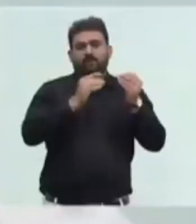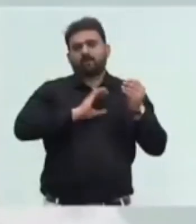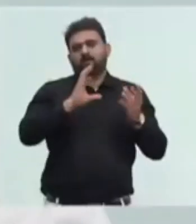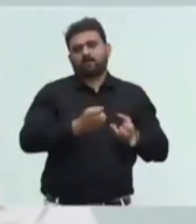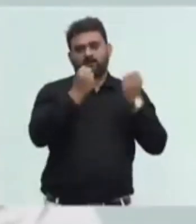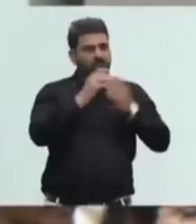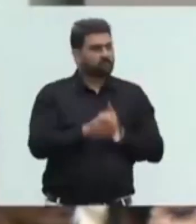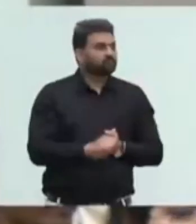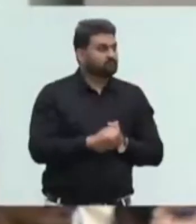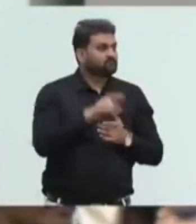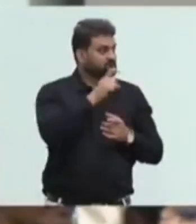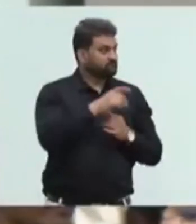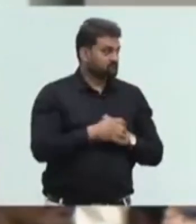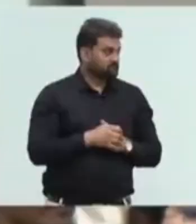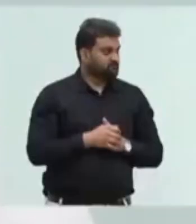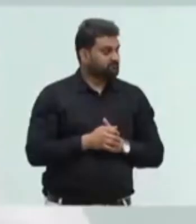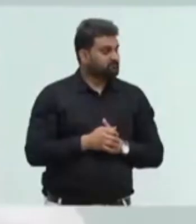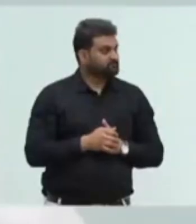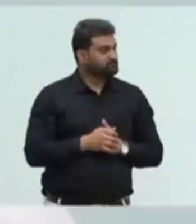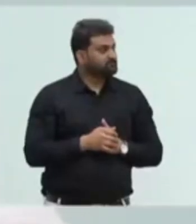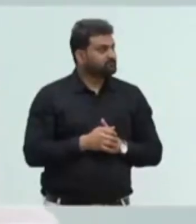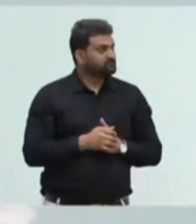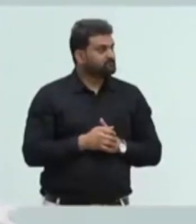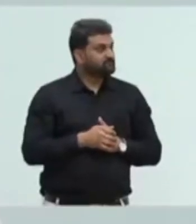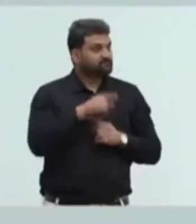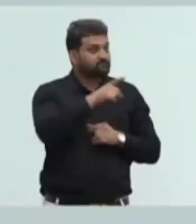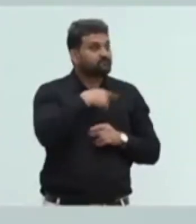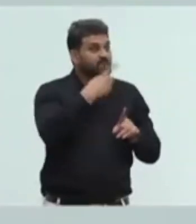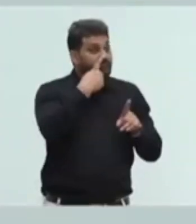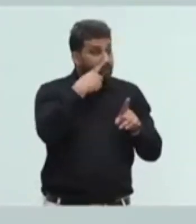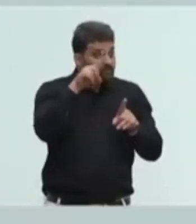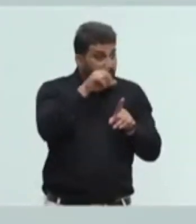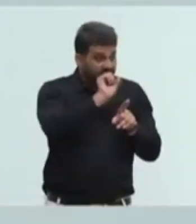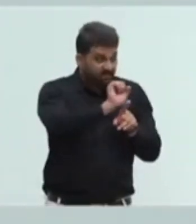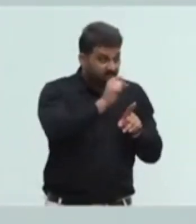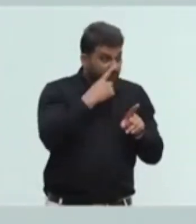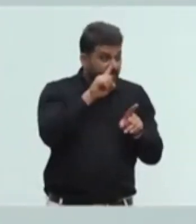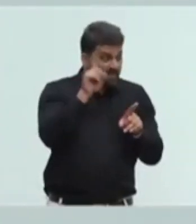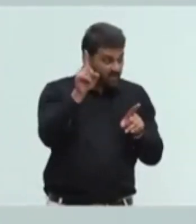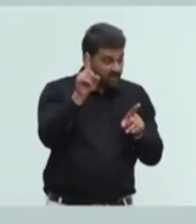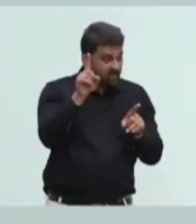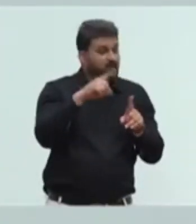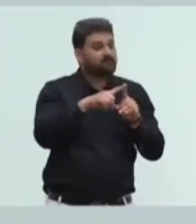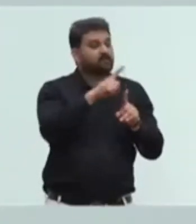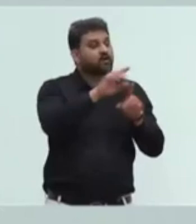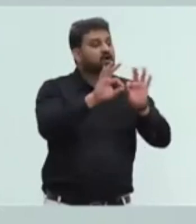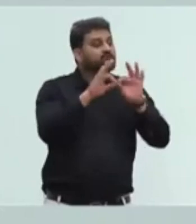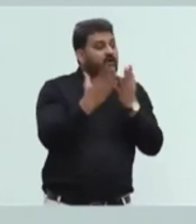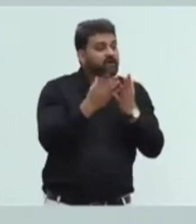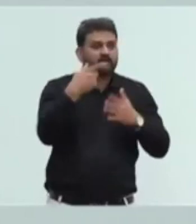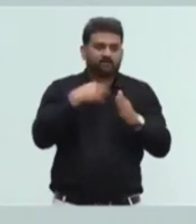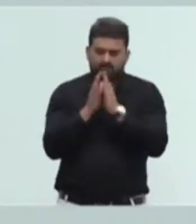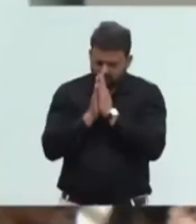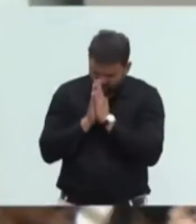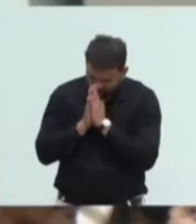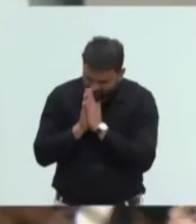बनता चला गया वॉल्यूम सबसे पहले तो आपकी माताजी है और आपके परिवार को प्रणाम करता